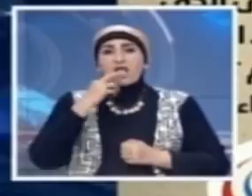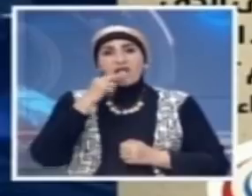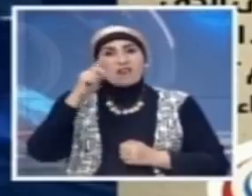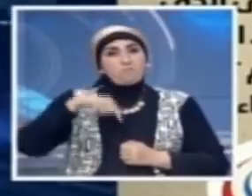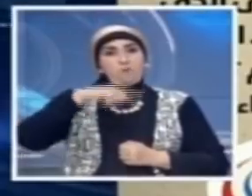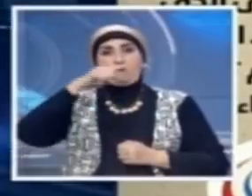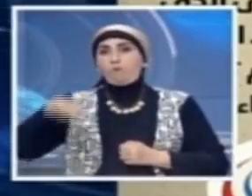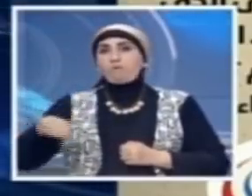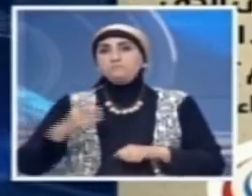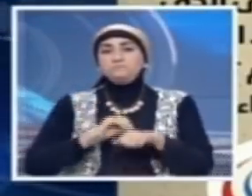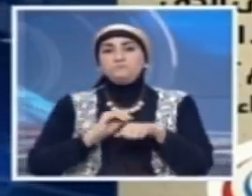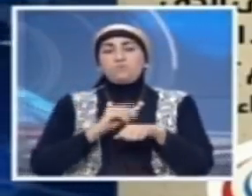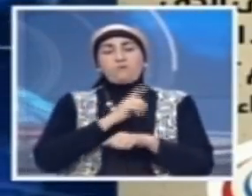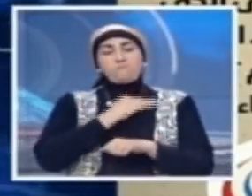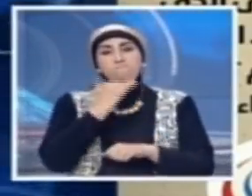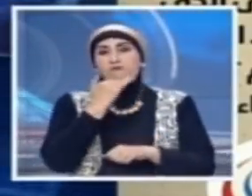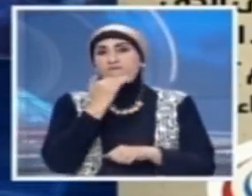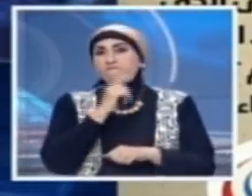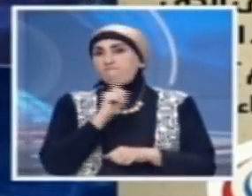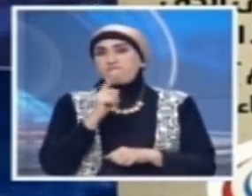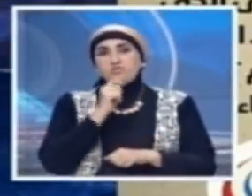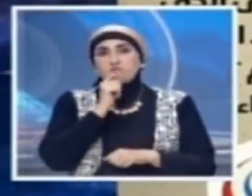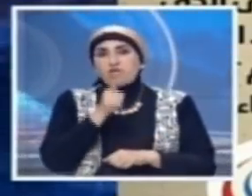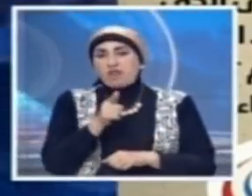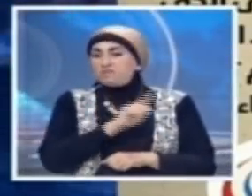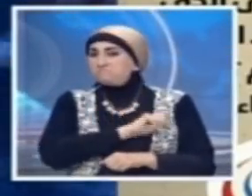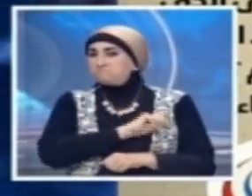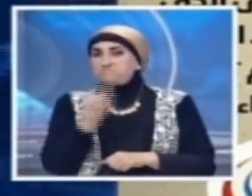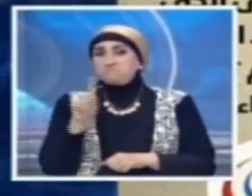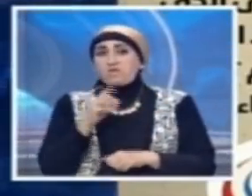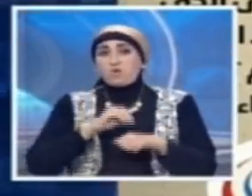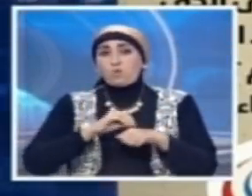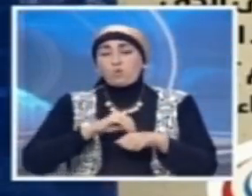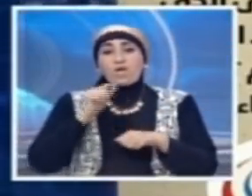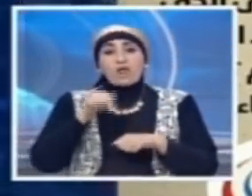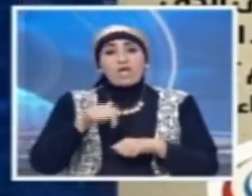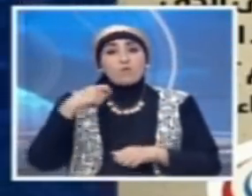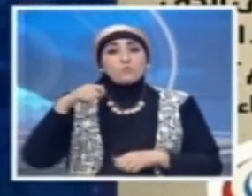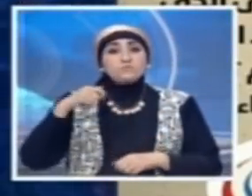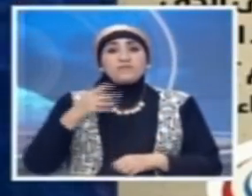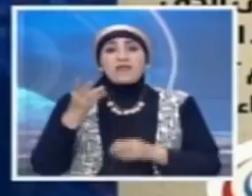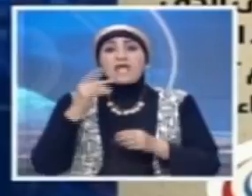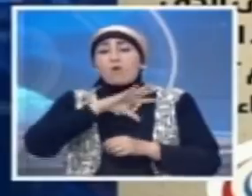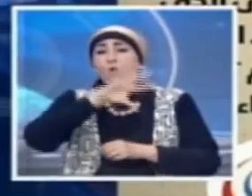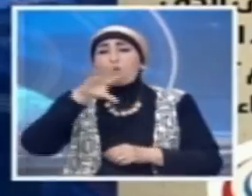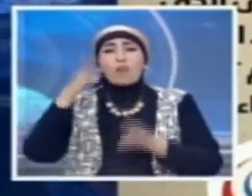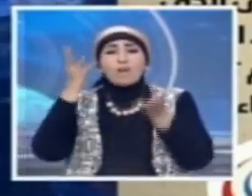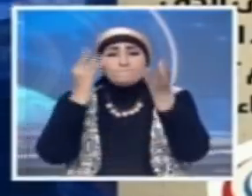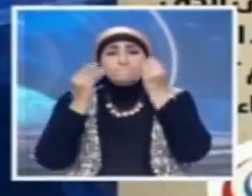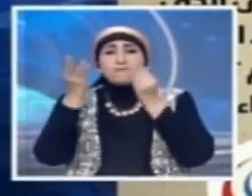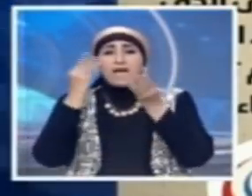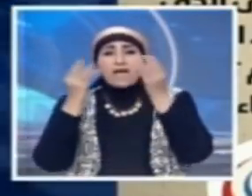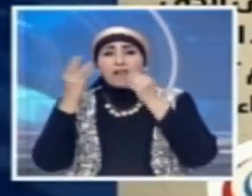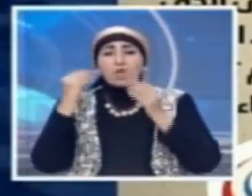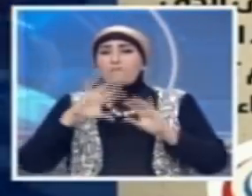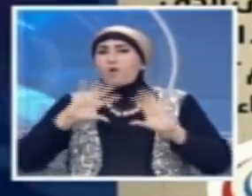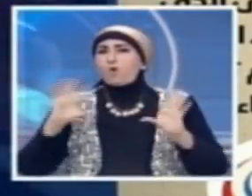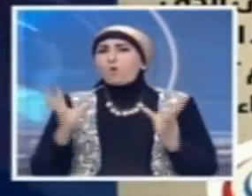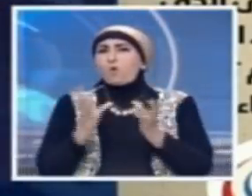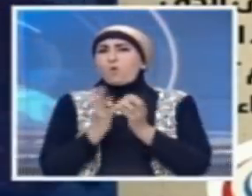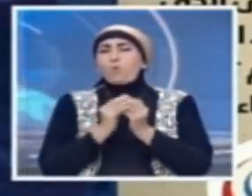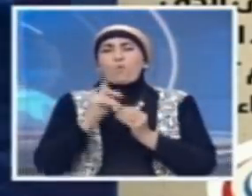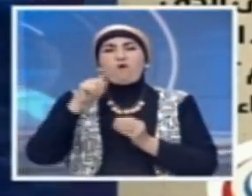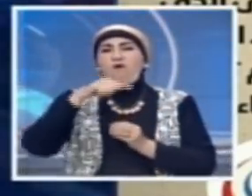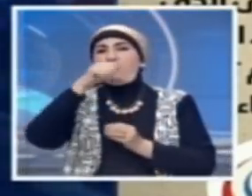الأنباء، مؤكدة أنه لا صحة لتلك الرسالة، وشددت الوزارة على أن المعلومات الواردة كافة